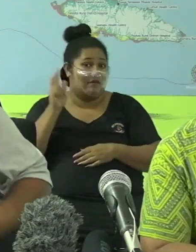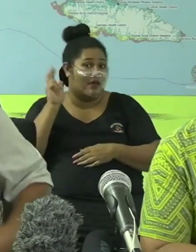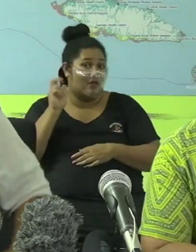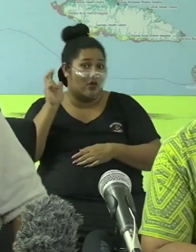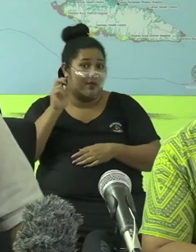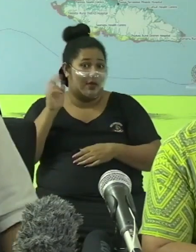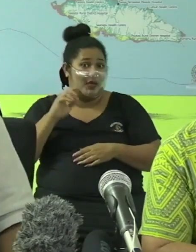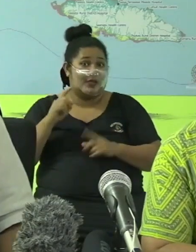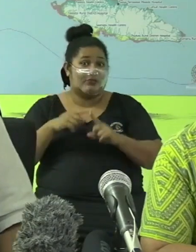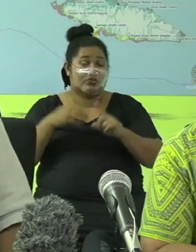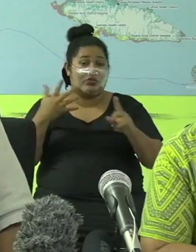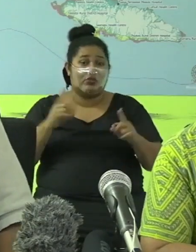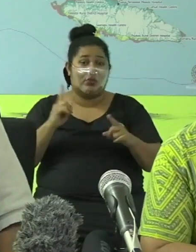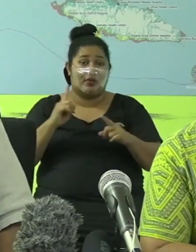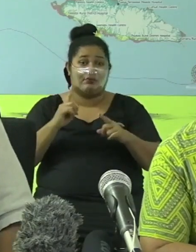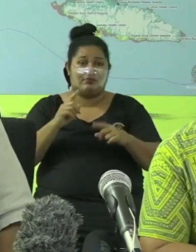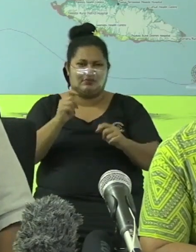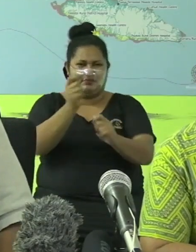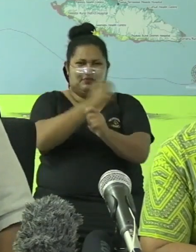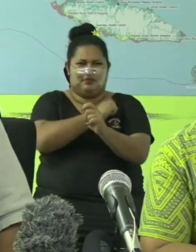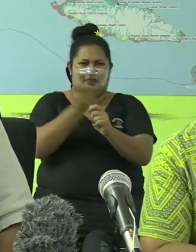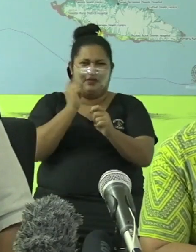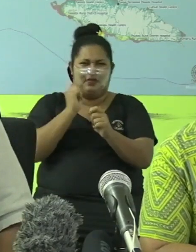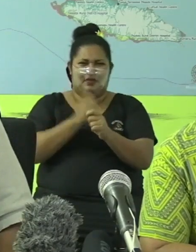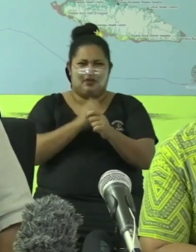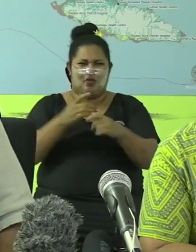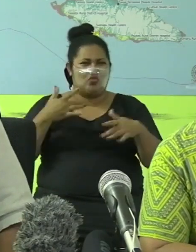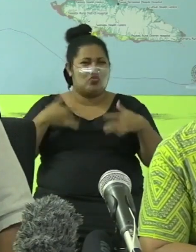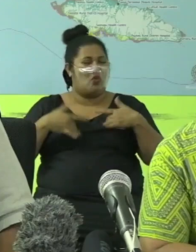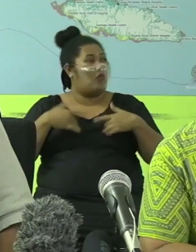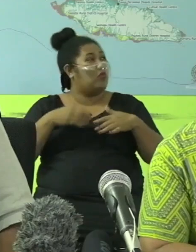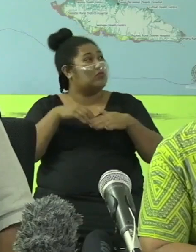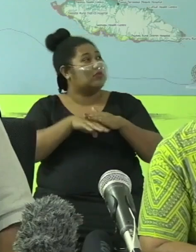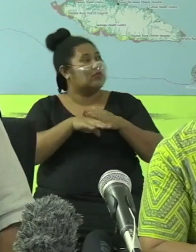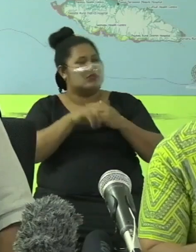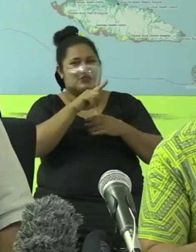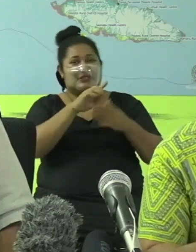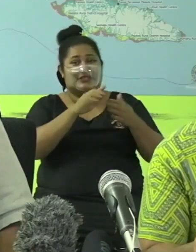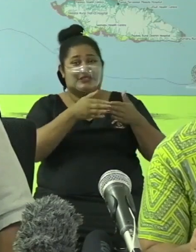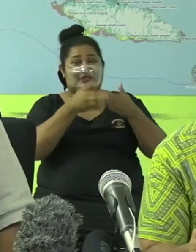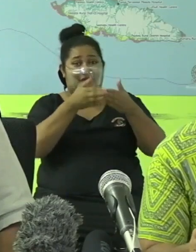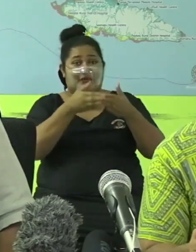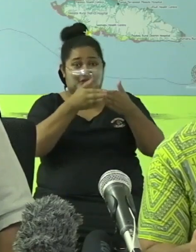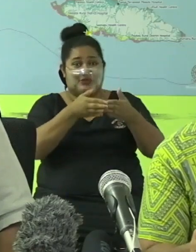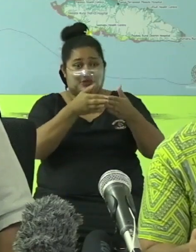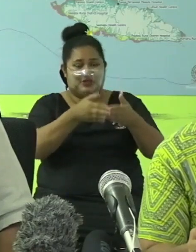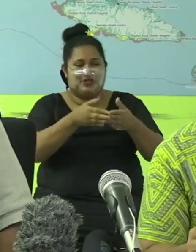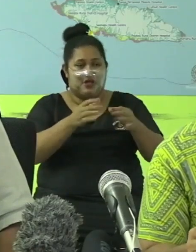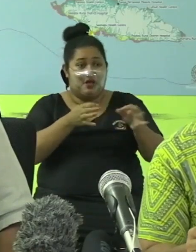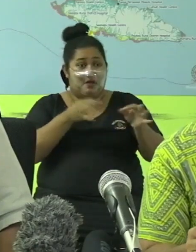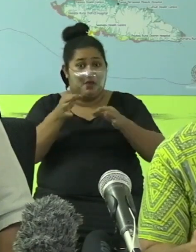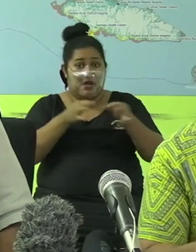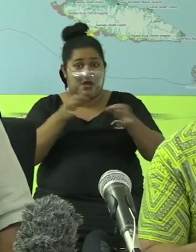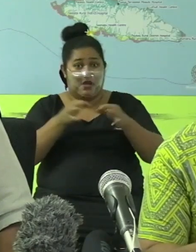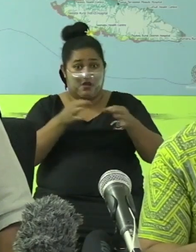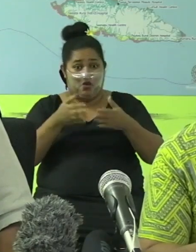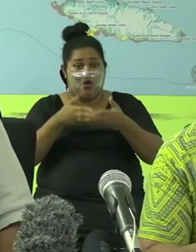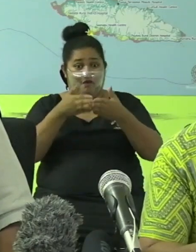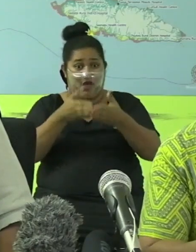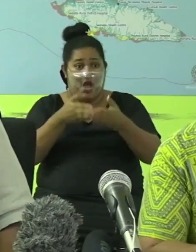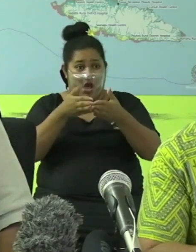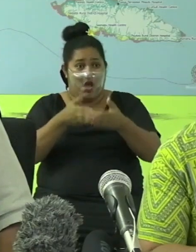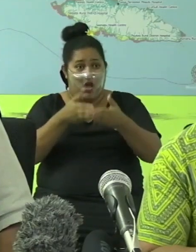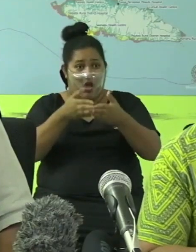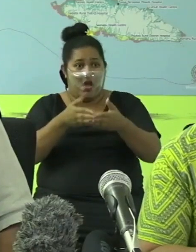tupu matamali'i o lo'o e pa'apa'au i savai'i o lea ua fuafua ia le malaga atu o le va'a